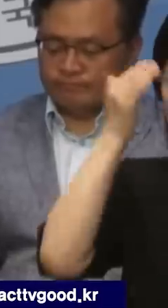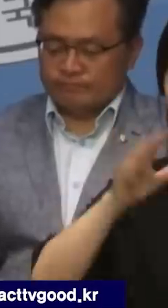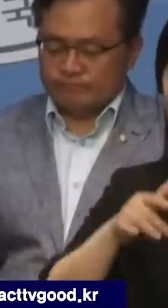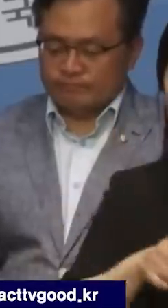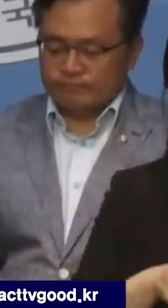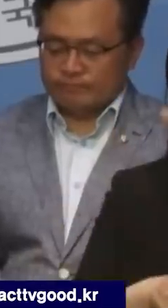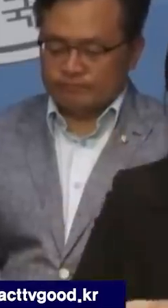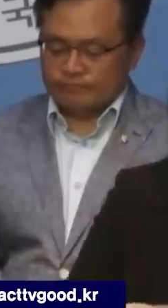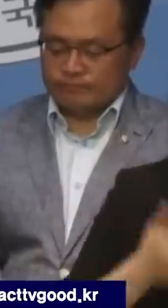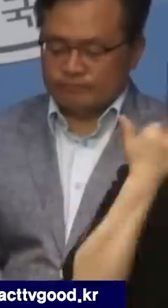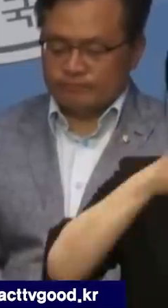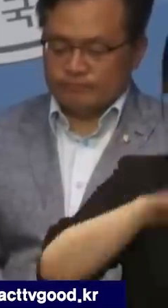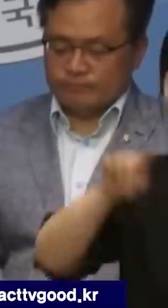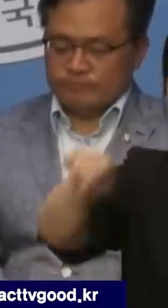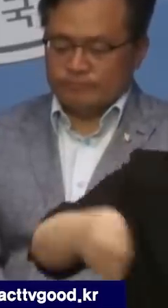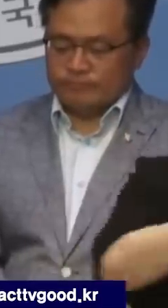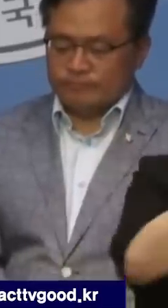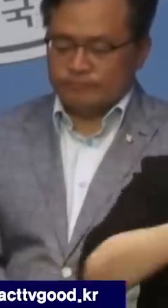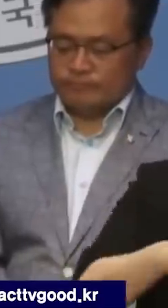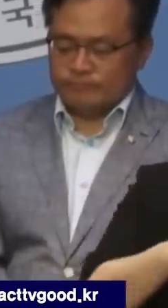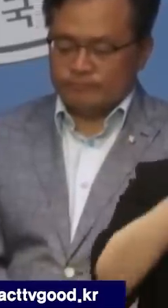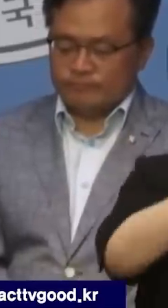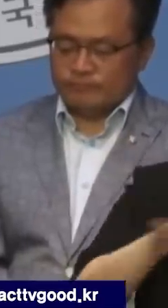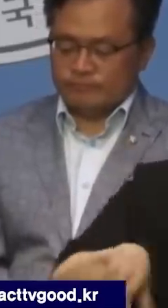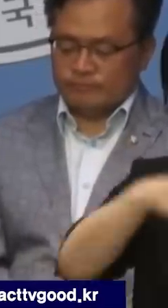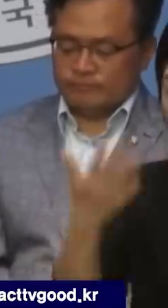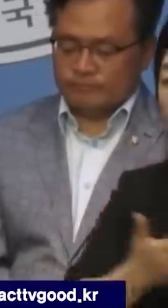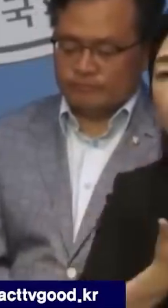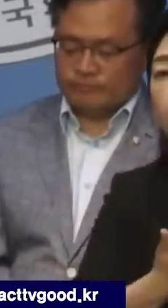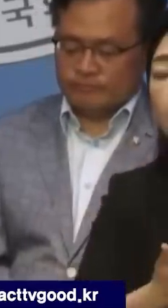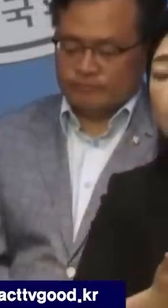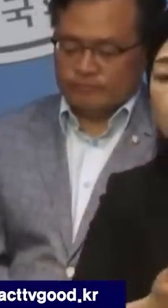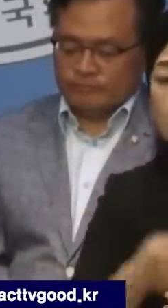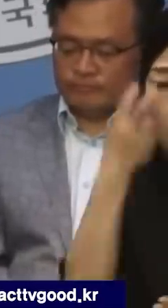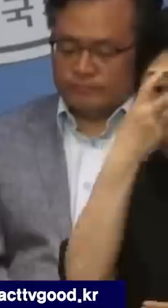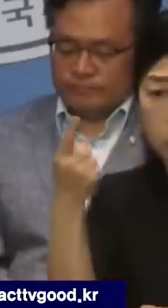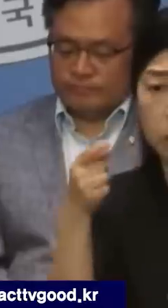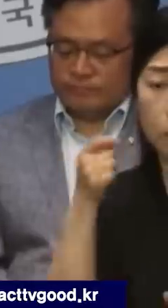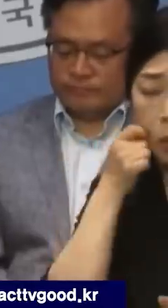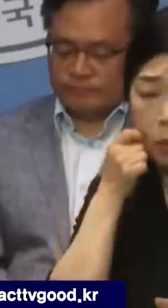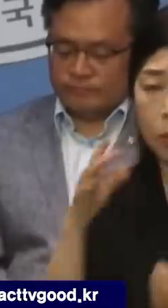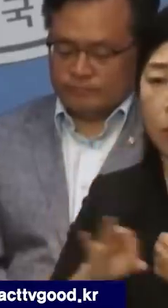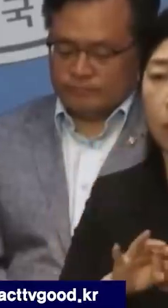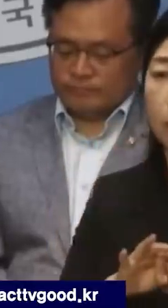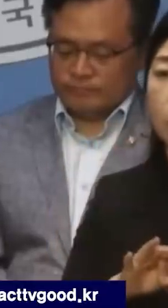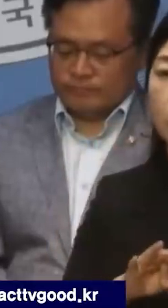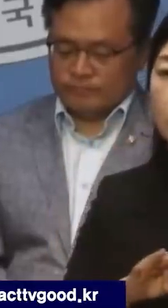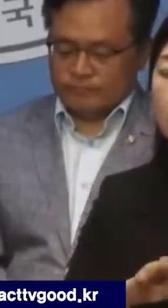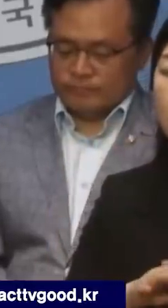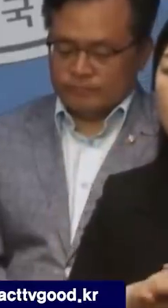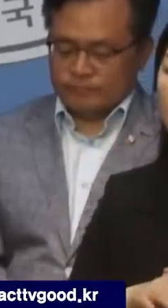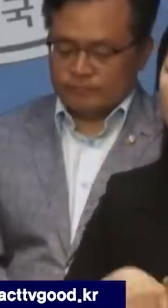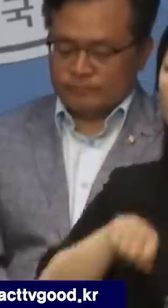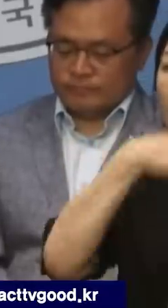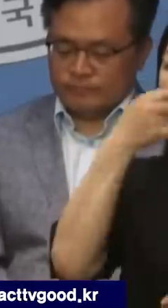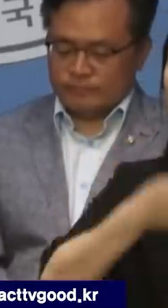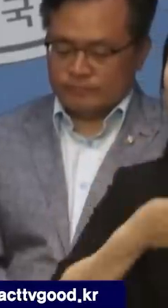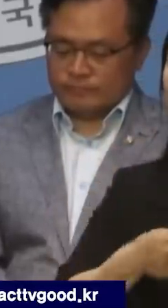우리나라에서 바다를 지키지 못하면 우리 식탁에 어떤 물건을 올려서 먹고 살아야